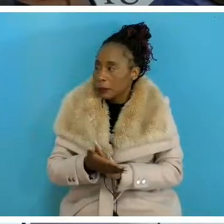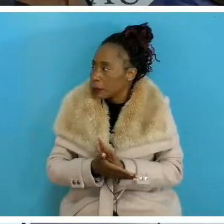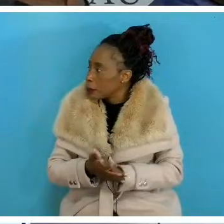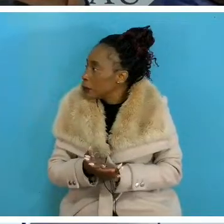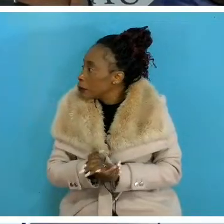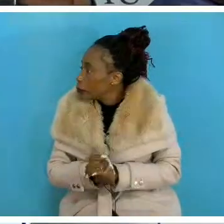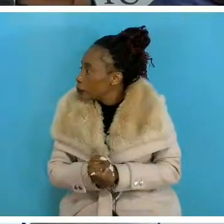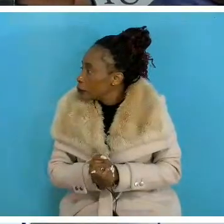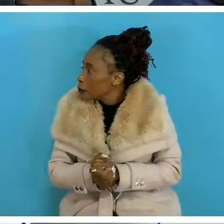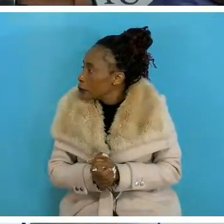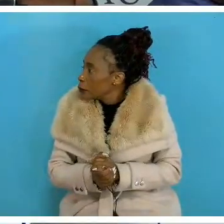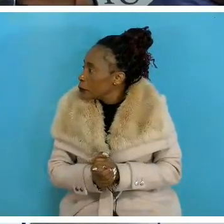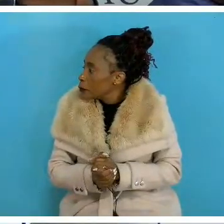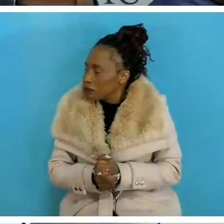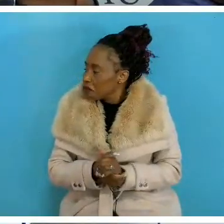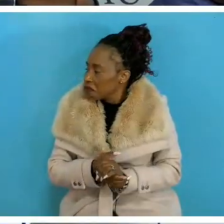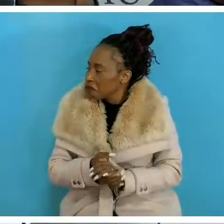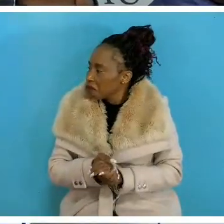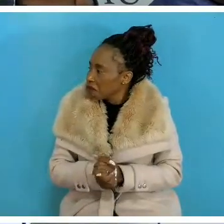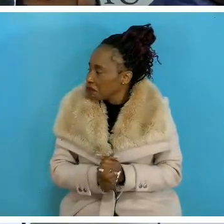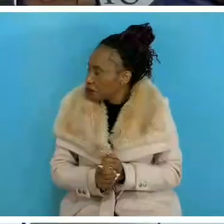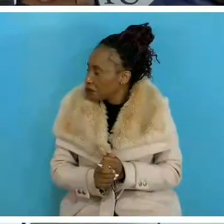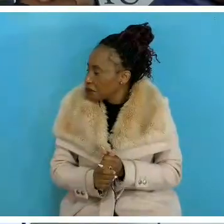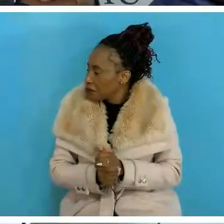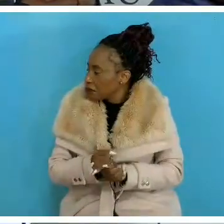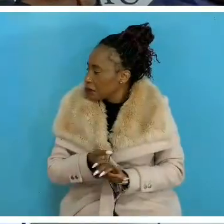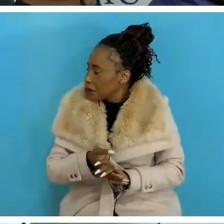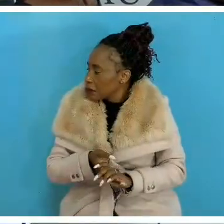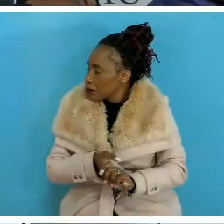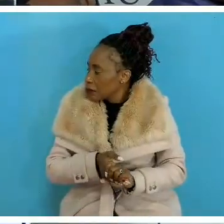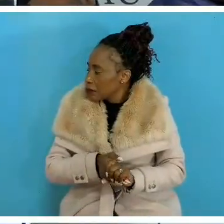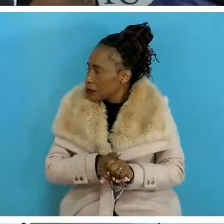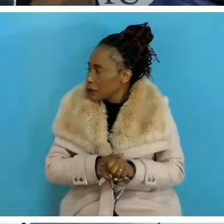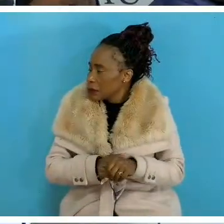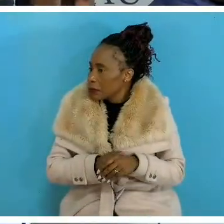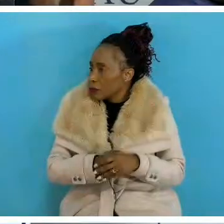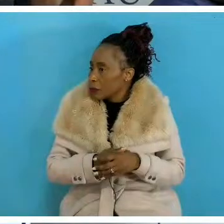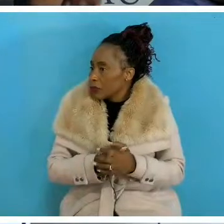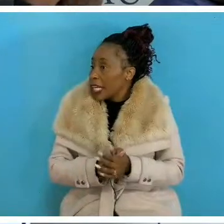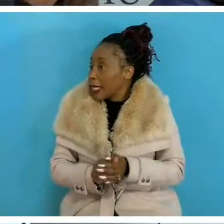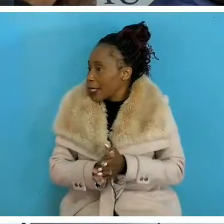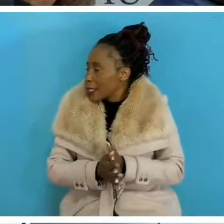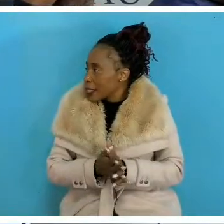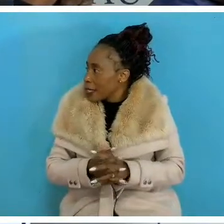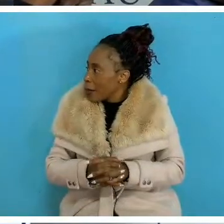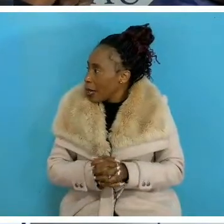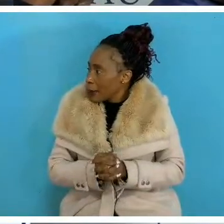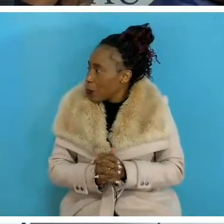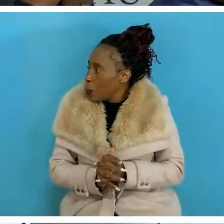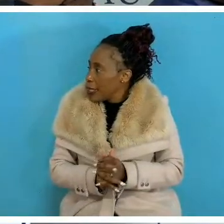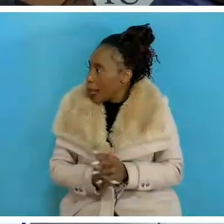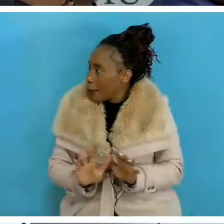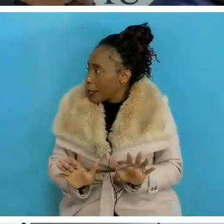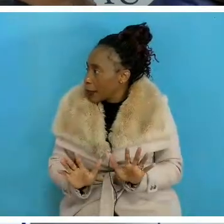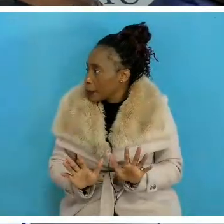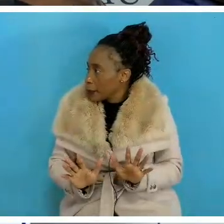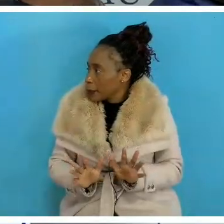hier om dowe neete nie. Die komitee kan elders ook gegaan het, maar ons het besluit, ons kom vir julle luister vandag. Goed.